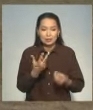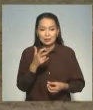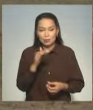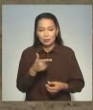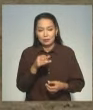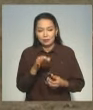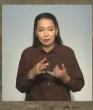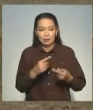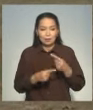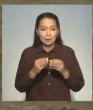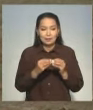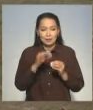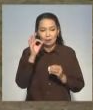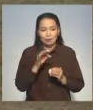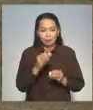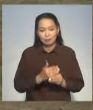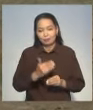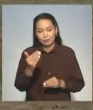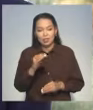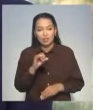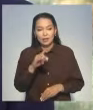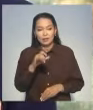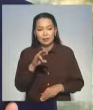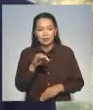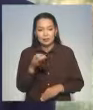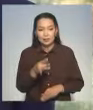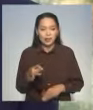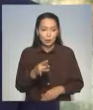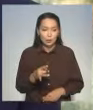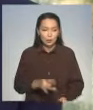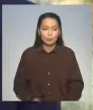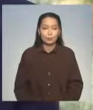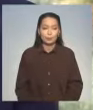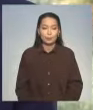тысяч. 10% из них приходится на Жангельдинский район.